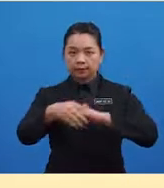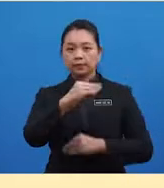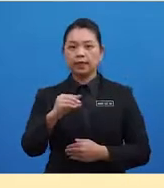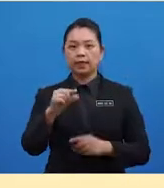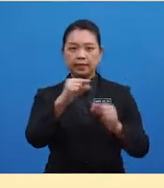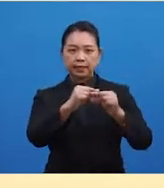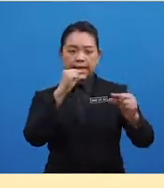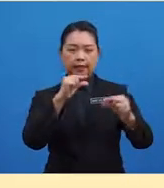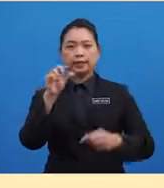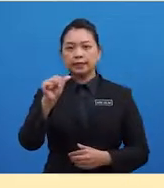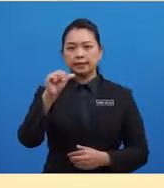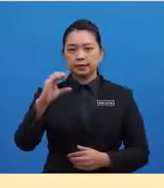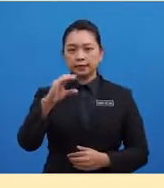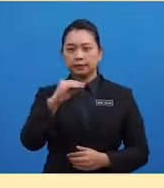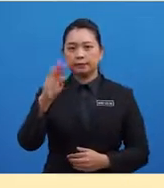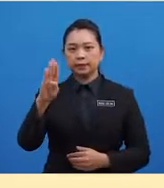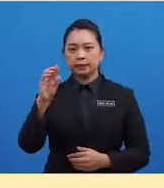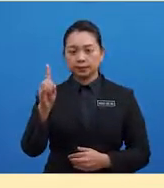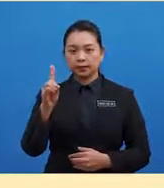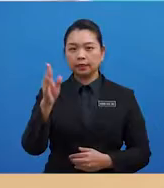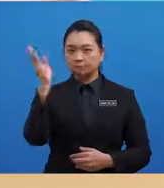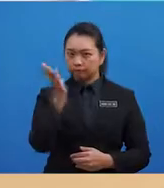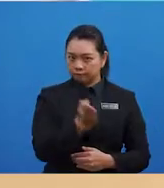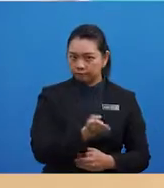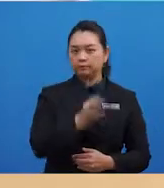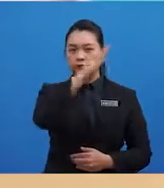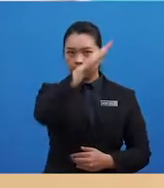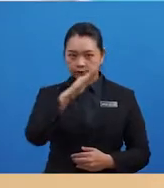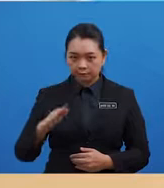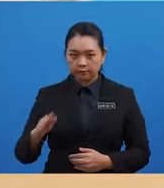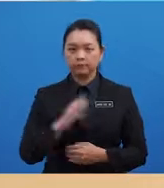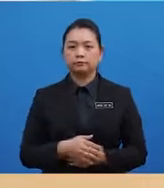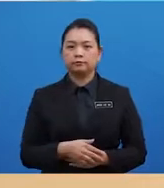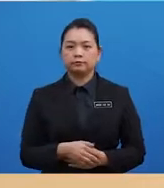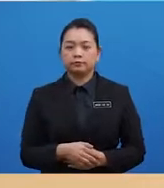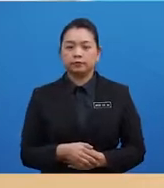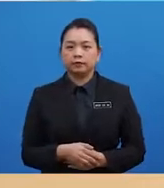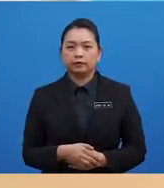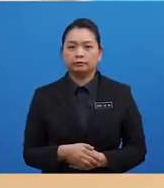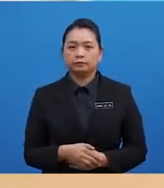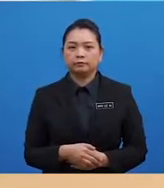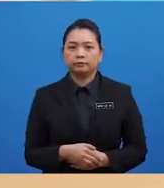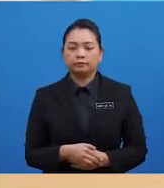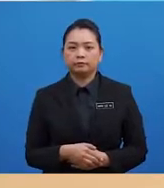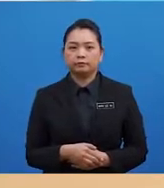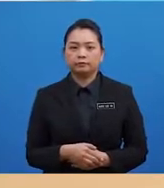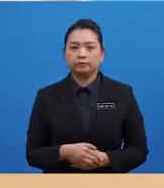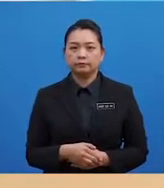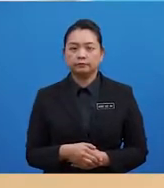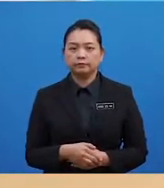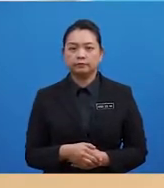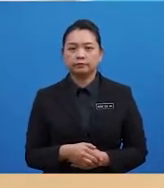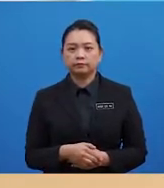garis AC dan BD ialah pepenjuru. Baiklah murid semua, sekarang cikgu akan